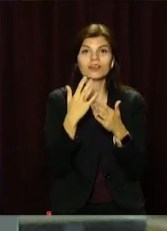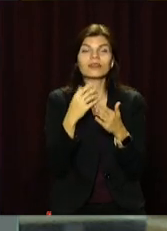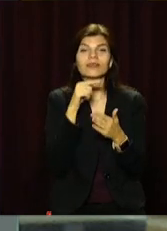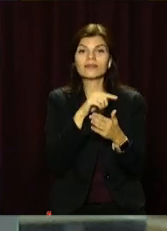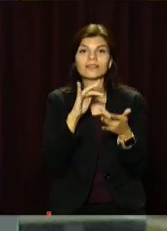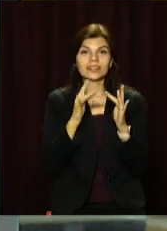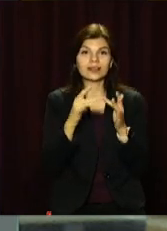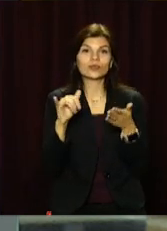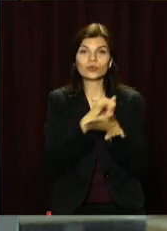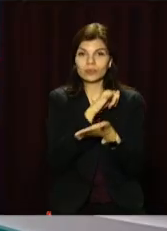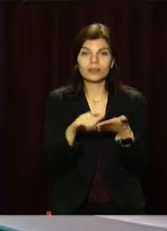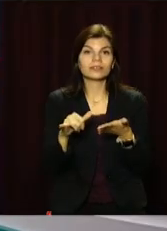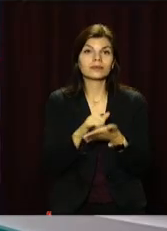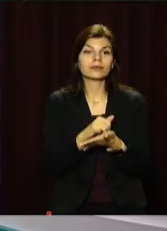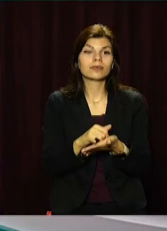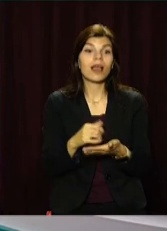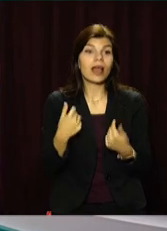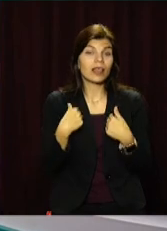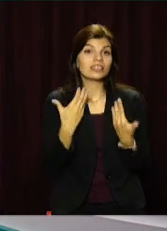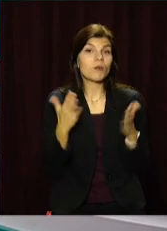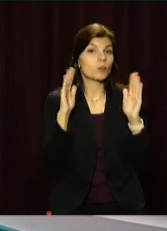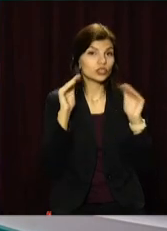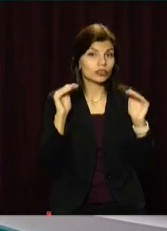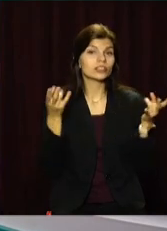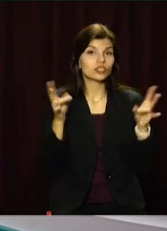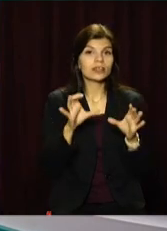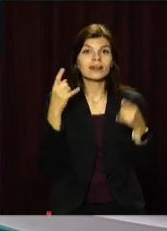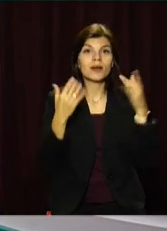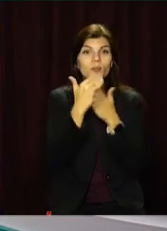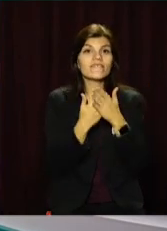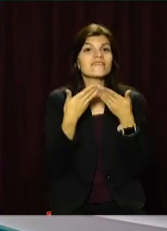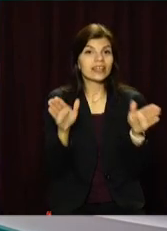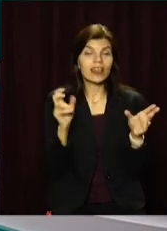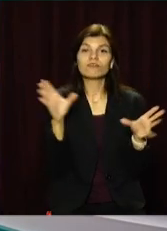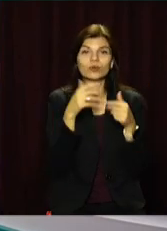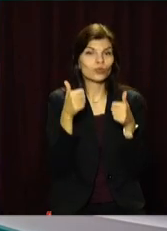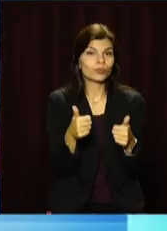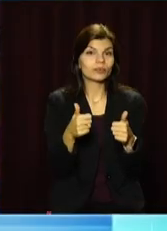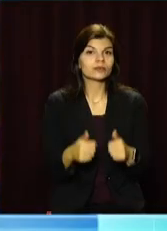та на нашому YouTube-каналі. А я з вами прощаюся, залишайтеся з «Відкритим» і на все добре.